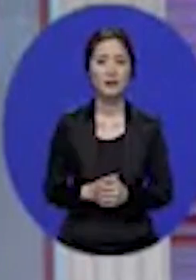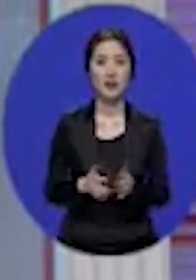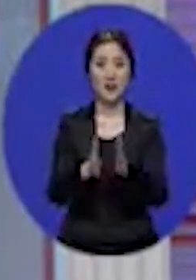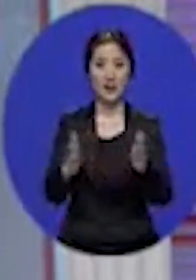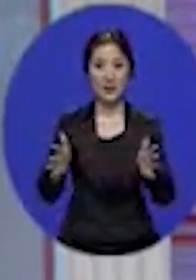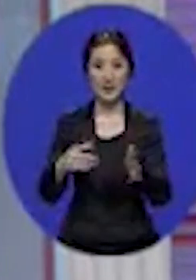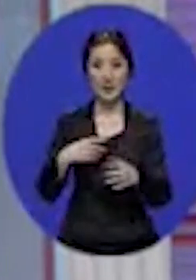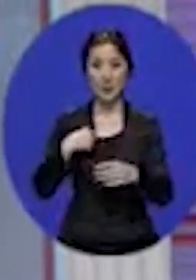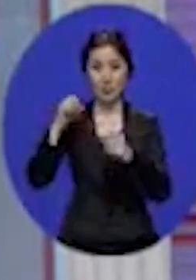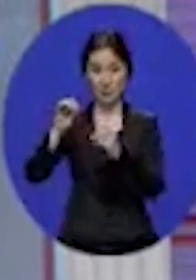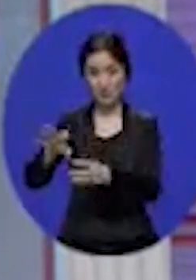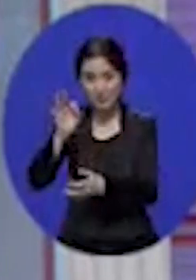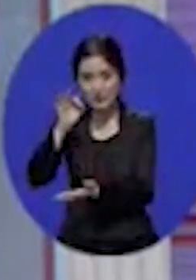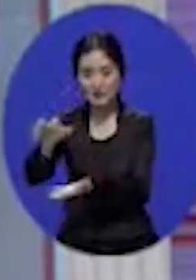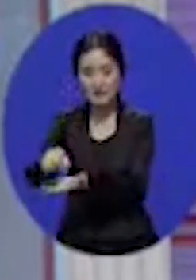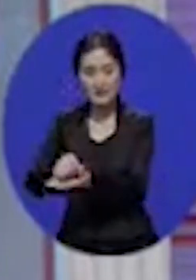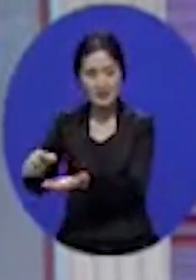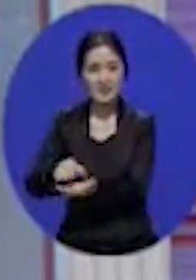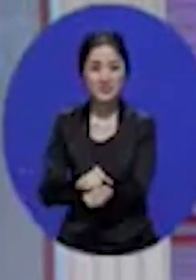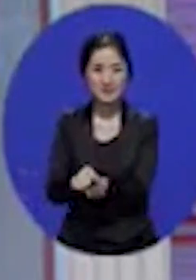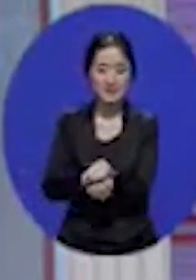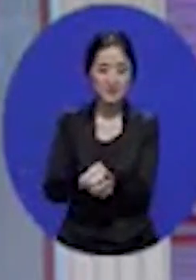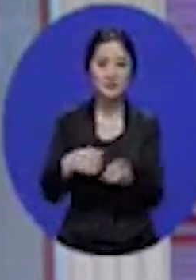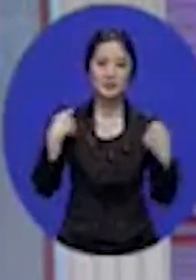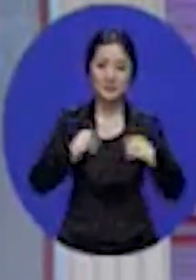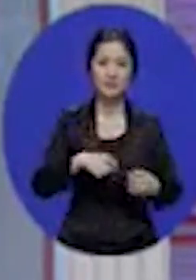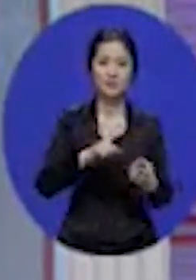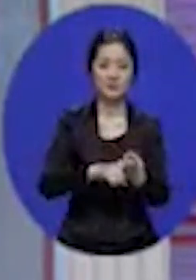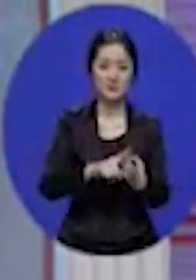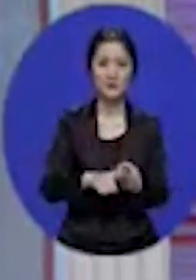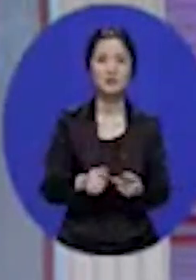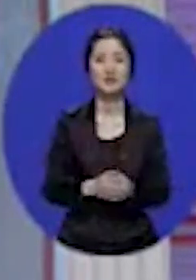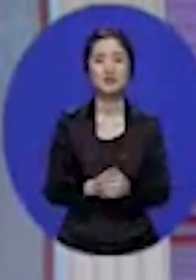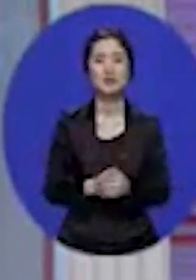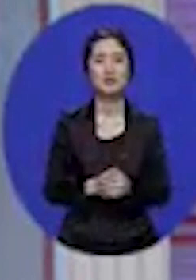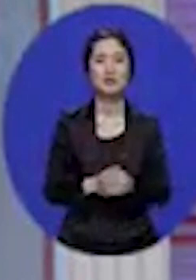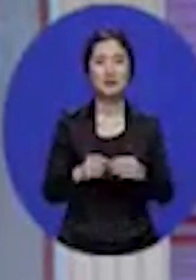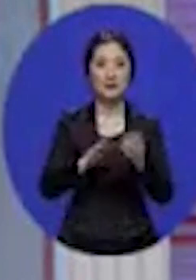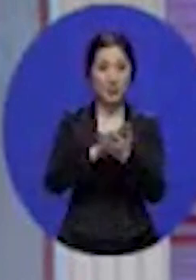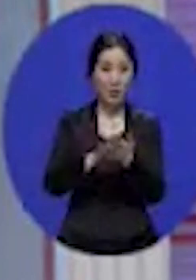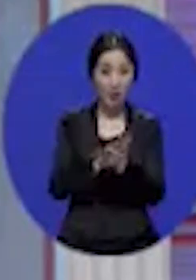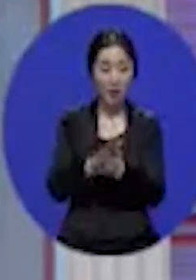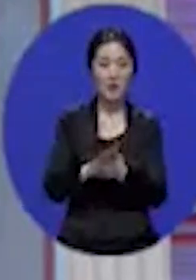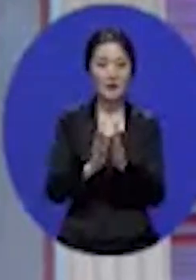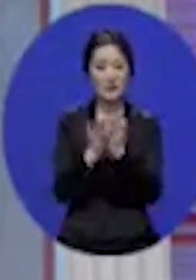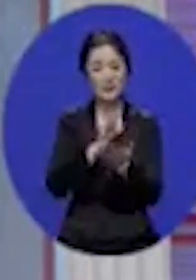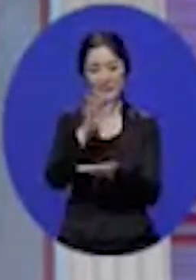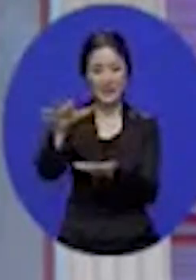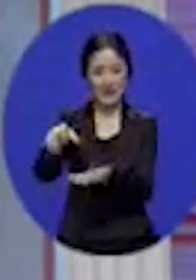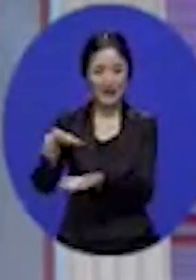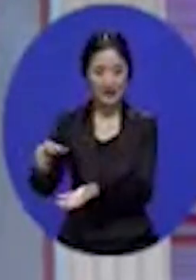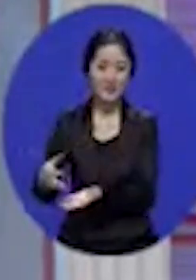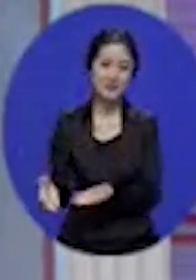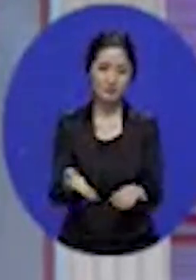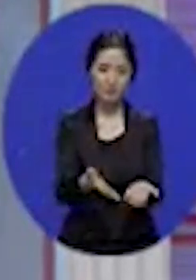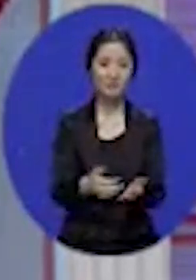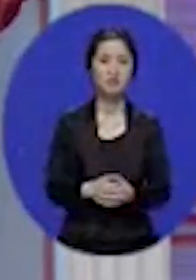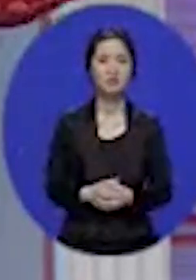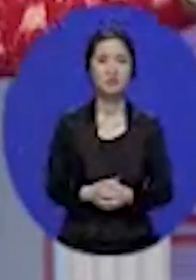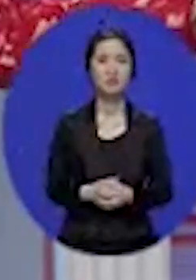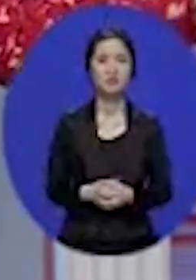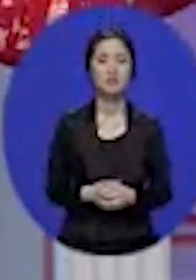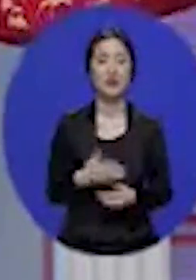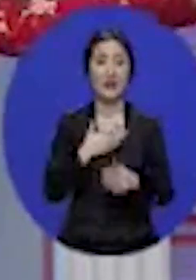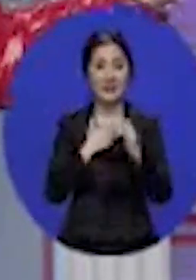옷, 그거 제가 주워 갖고 빨아서 입히고 장난감 책 이거 다 누가 버리는 거 주워다가 예, 그거 가져다 쓰고 뭐